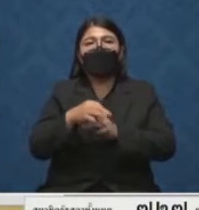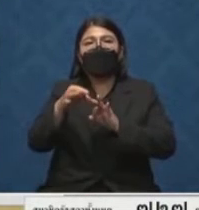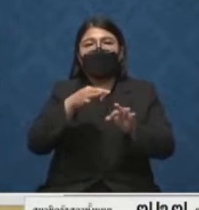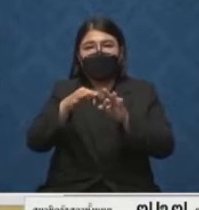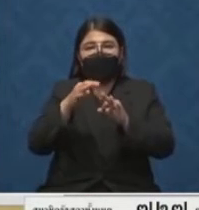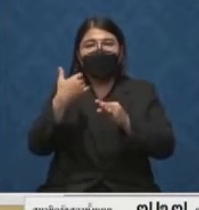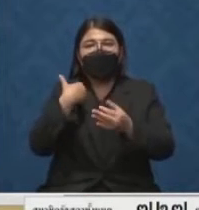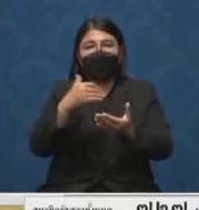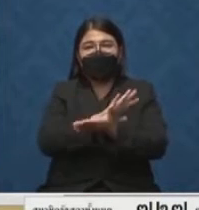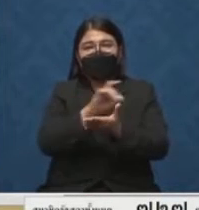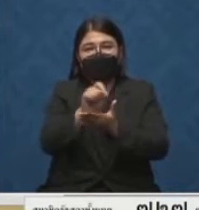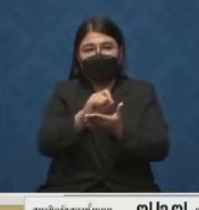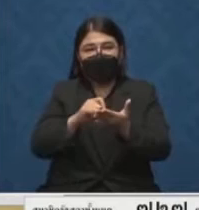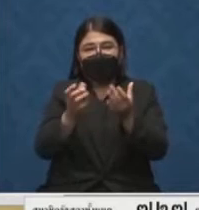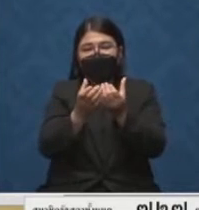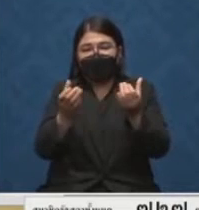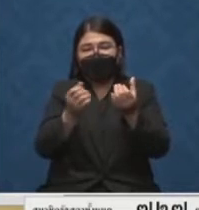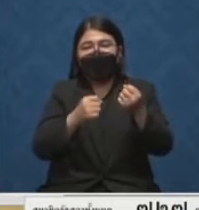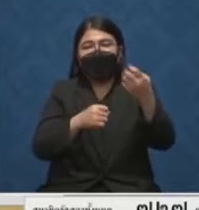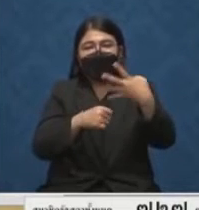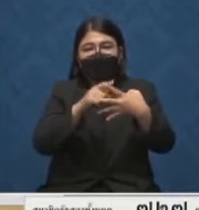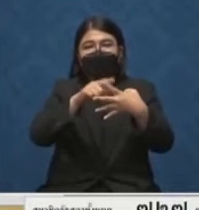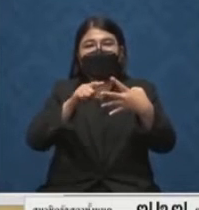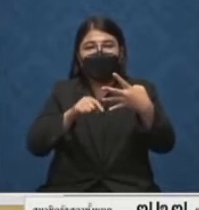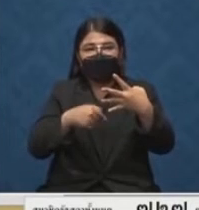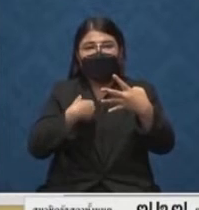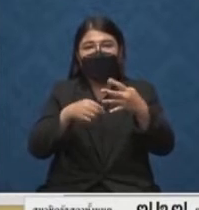4 ชะบับกับที่มีการพิษณาในรศภาในวนนี้